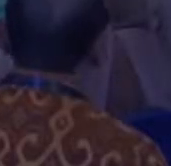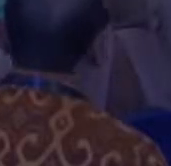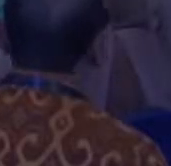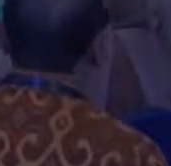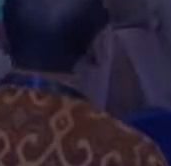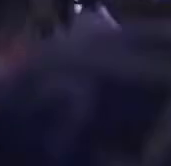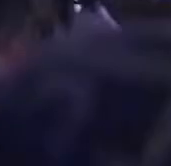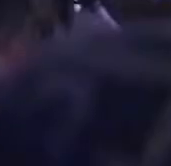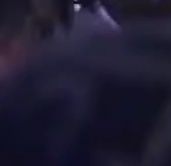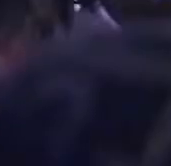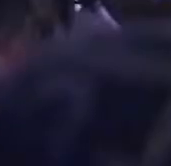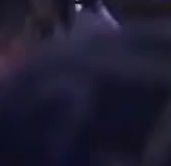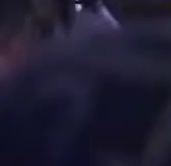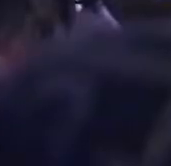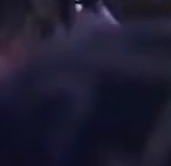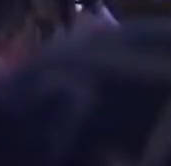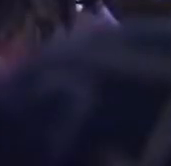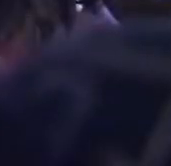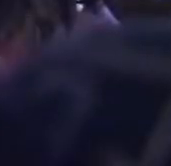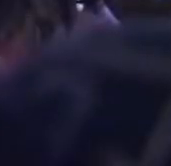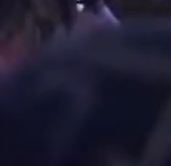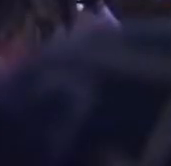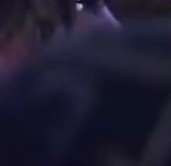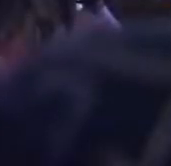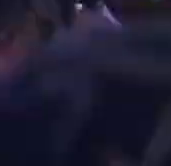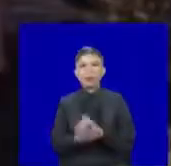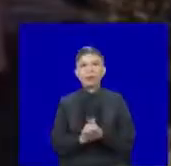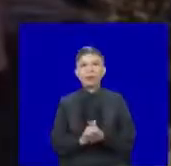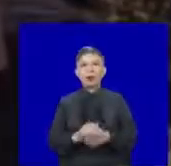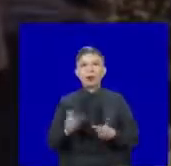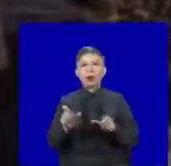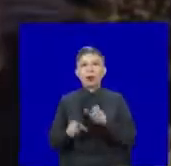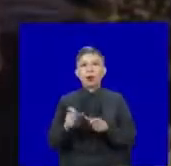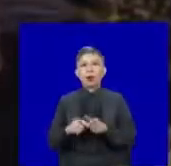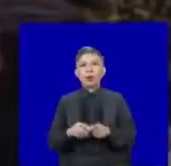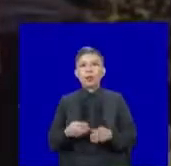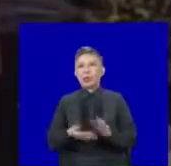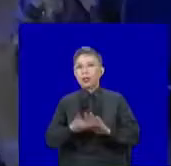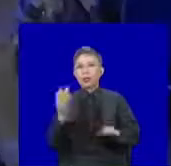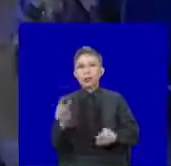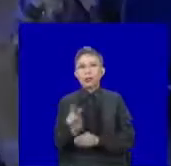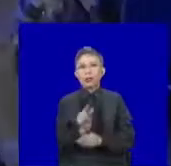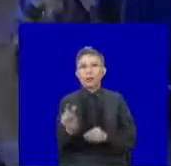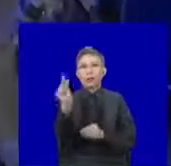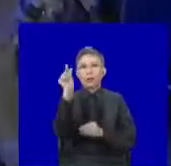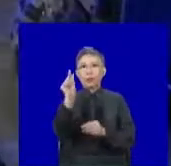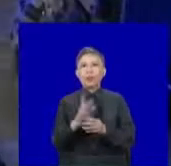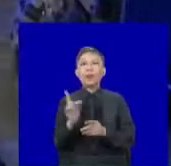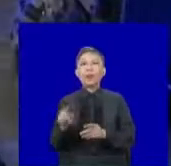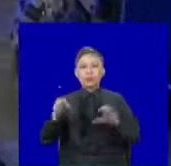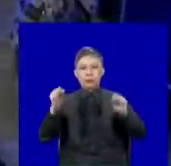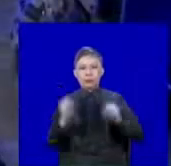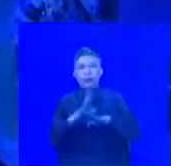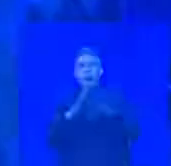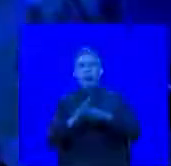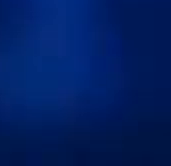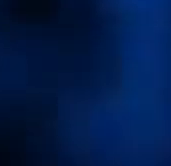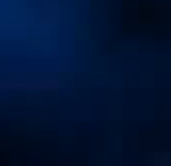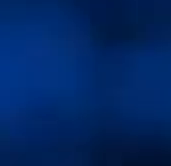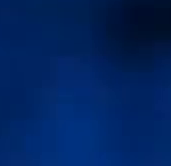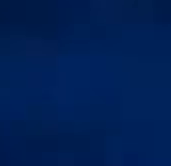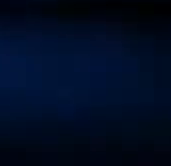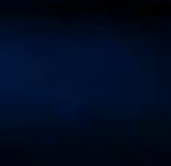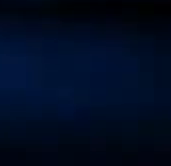kolaborasi antara universitas dengan berbagai macam pihak-pihak di luar universitas untuk menciptakan prodi-prodi